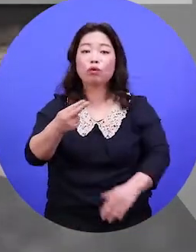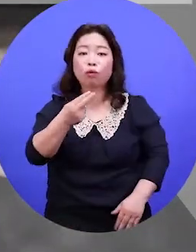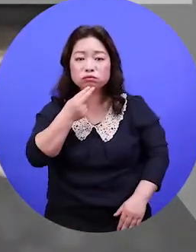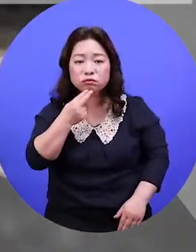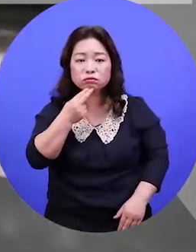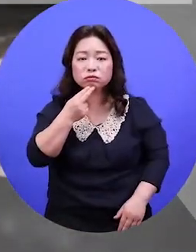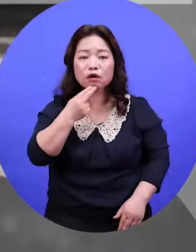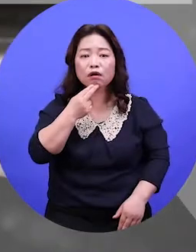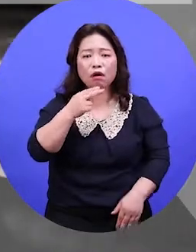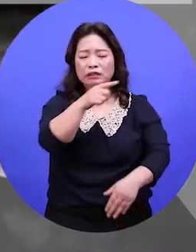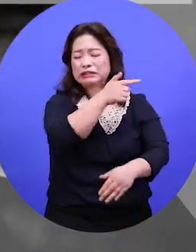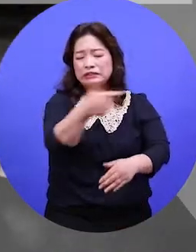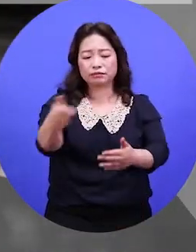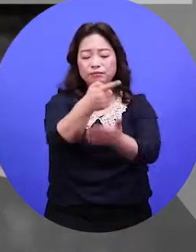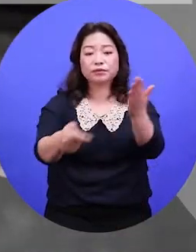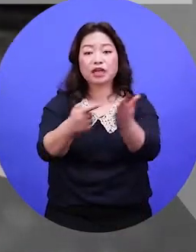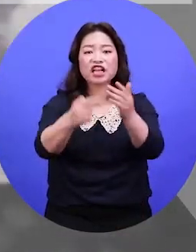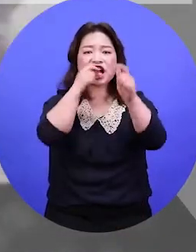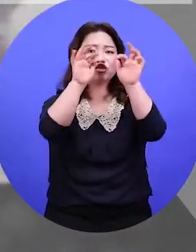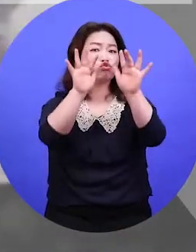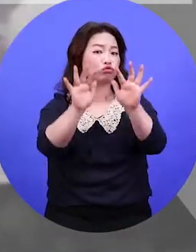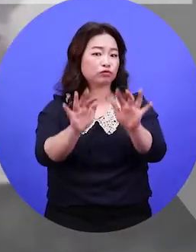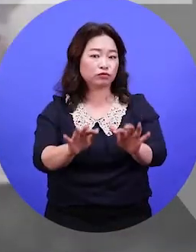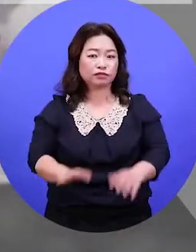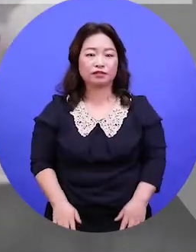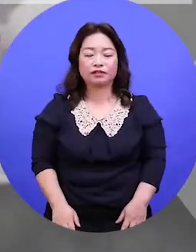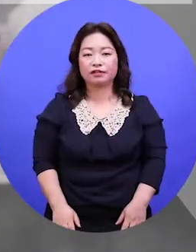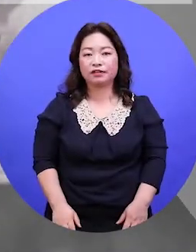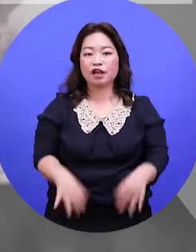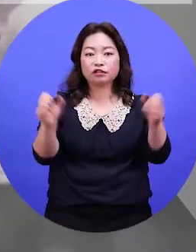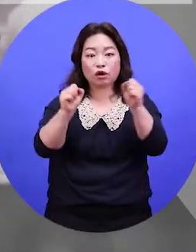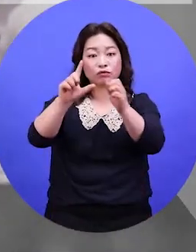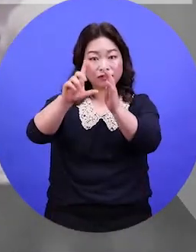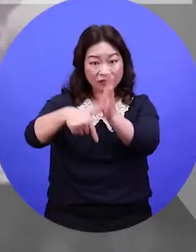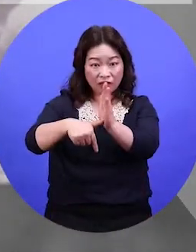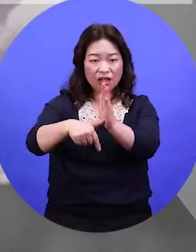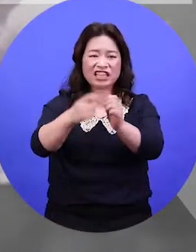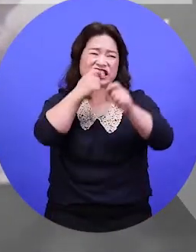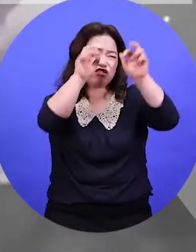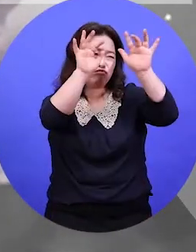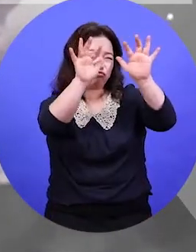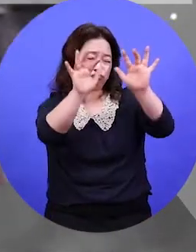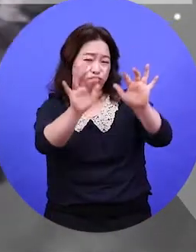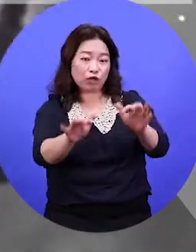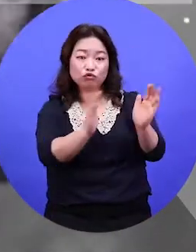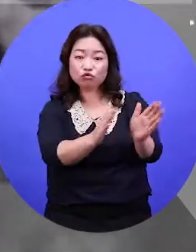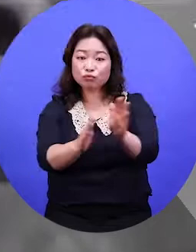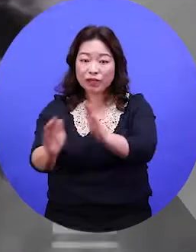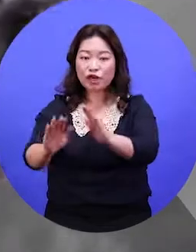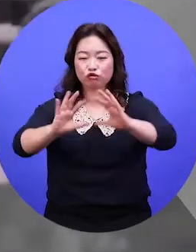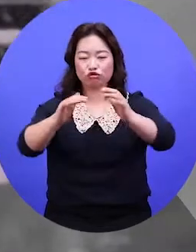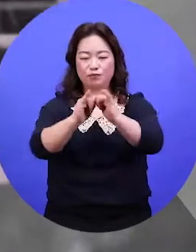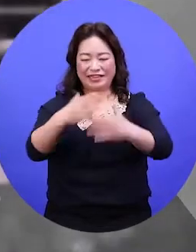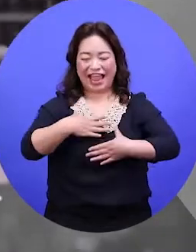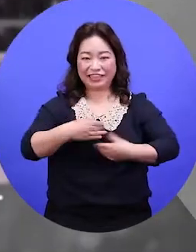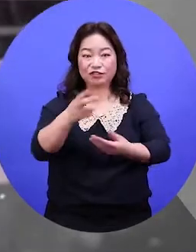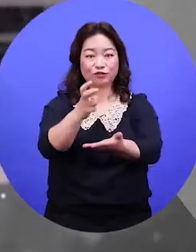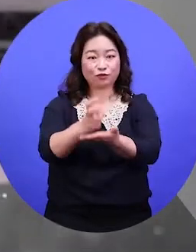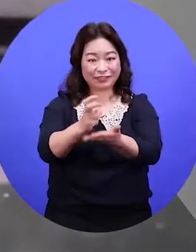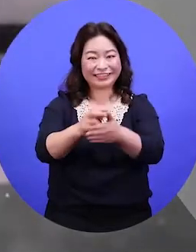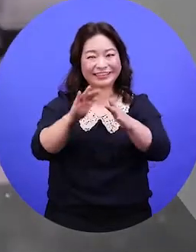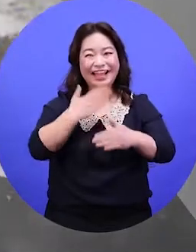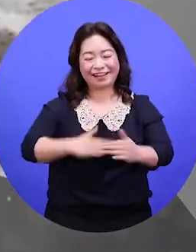준비되어 있지 않다면 큰 피해를 입을 수 있는 눈. 겨울철 대설에 대비하기 위한